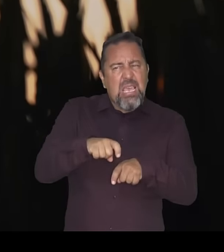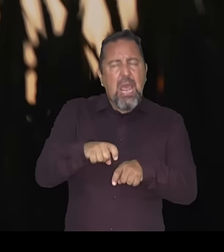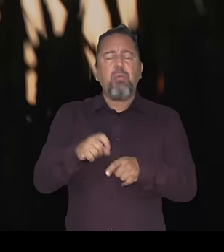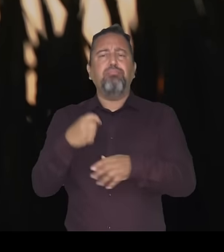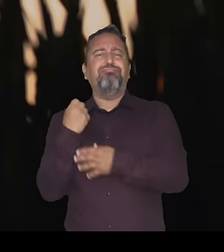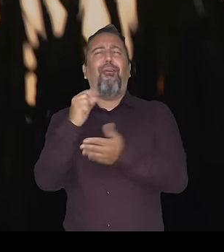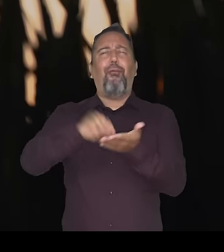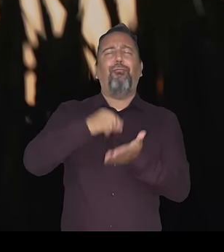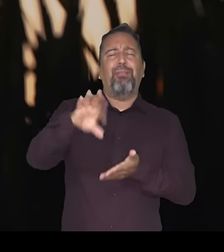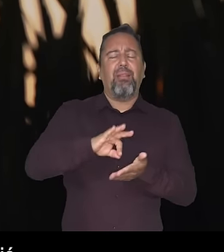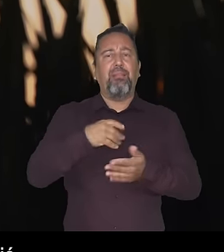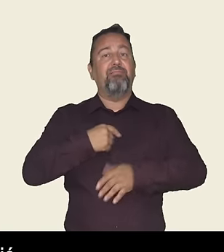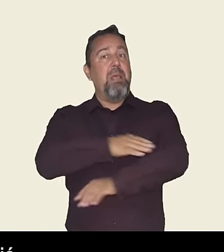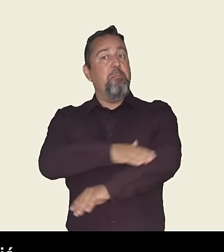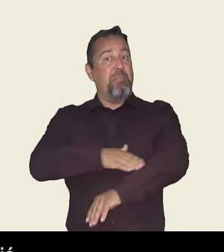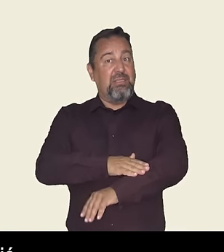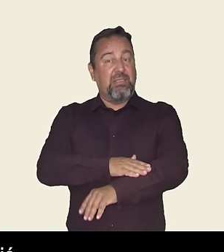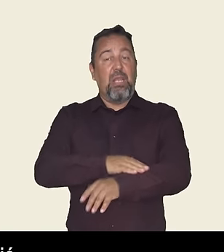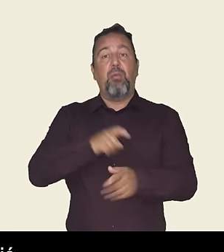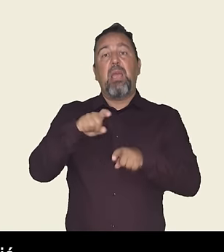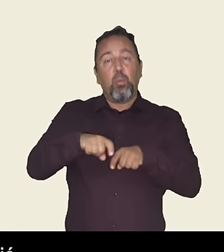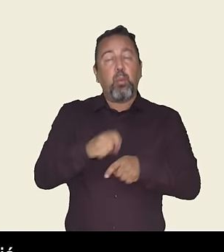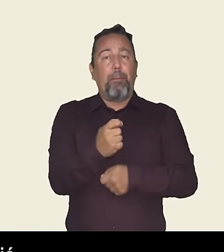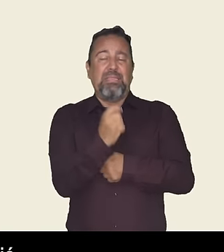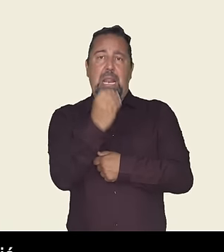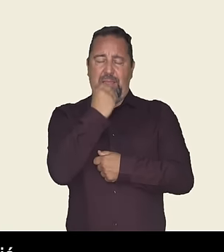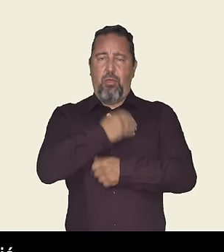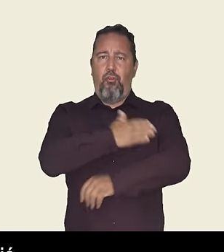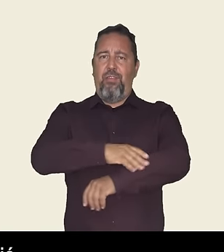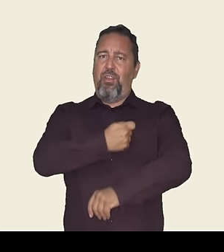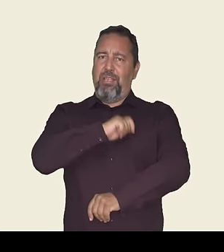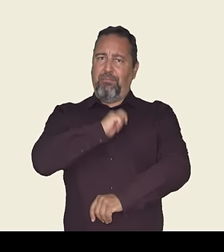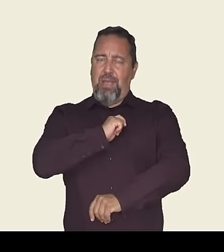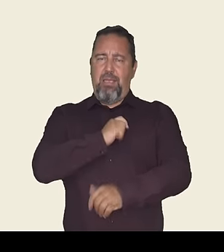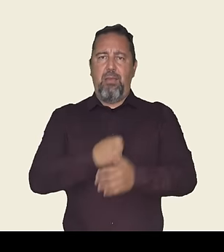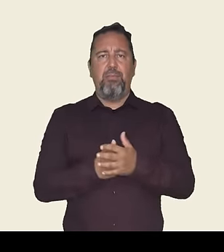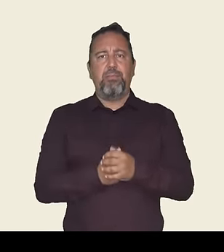teua pòlissa d'assegurança agrària amb l'ajuda del Ministeri d'Agricultura, Pesca i Alimentació, Govern d'Espanya.